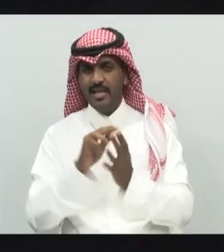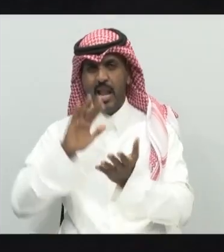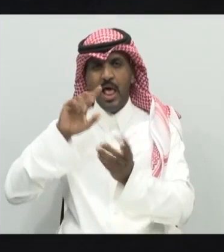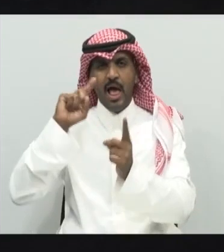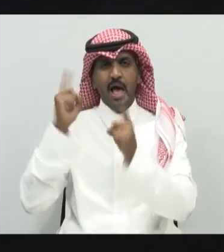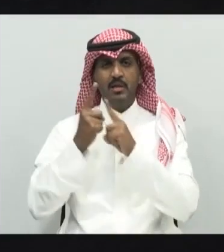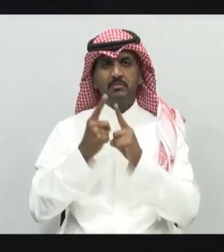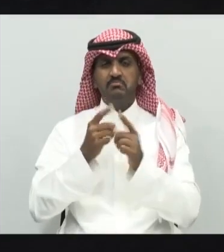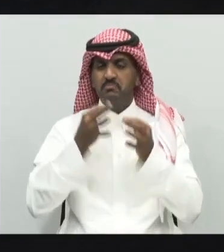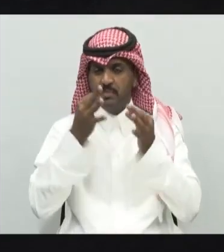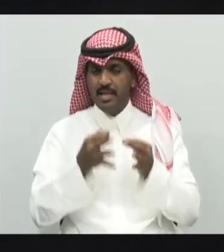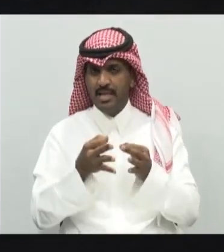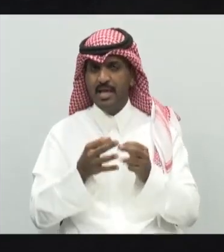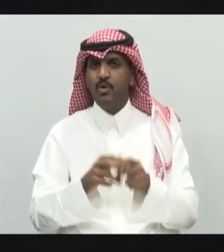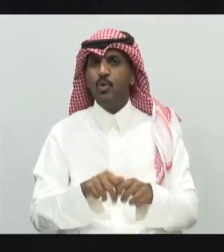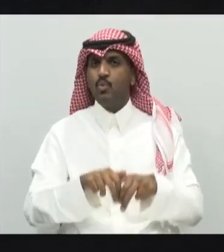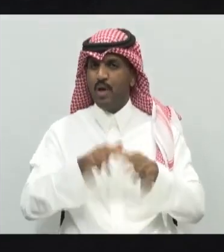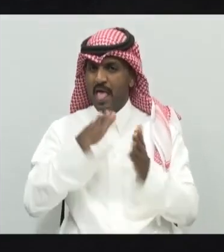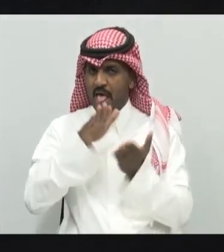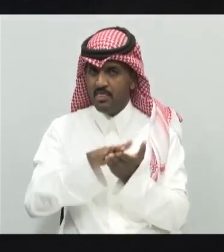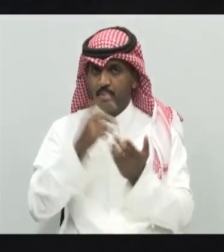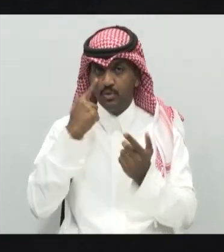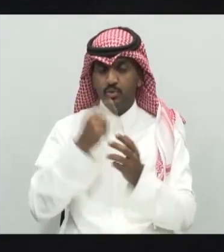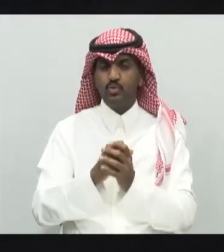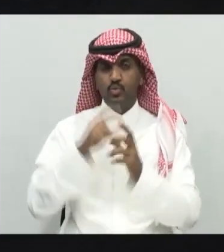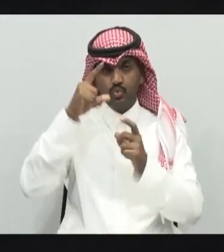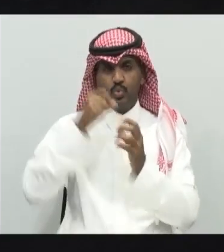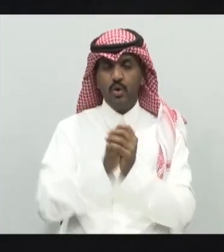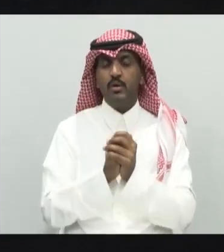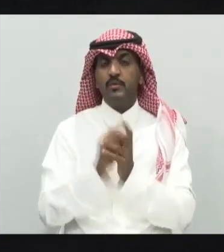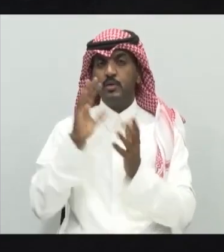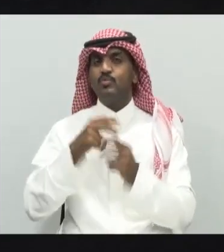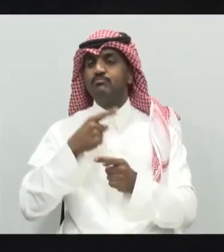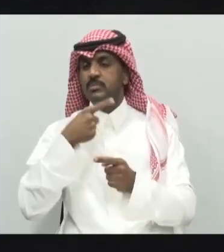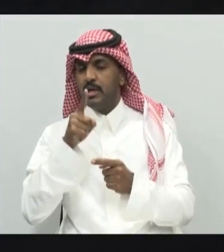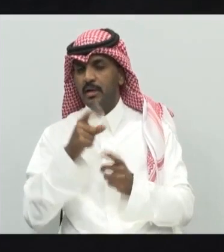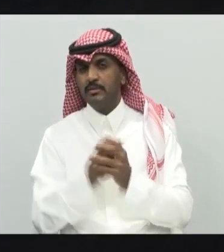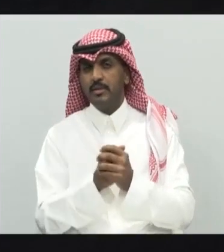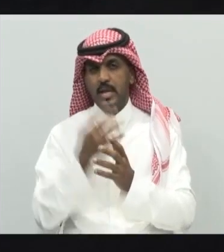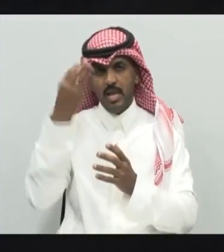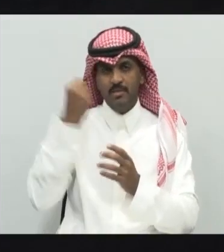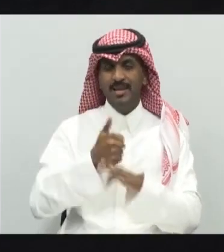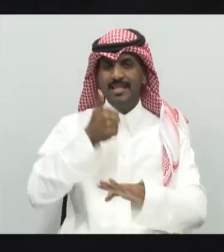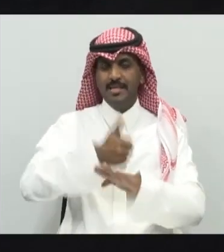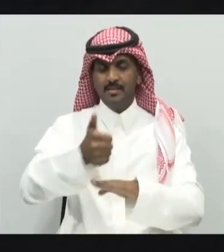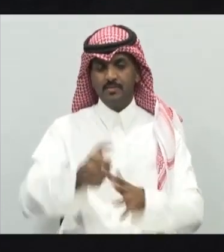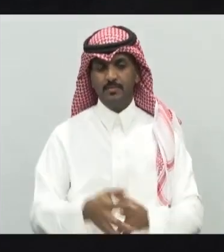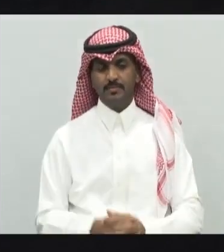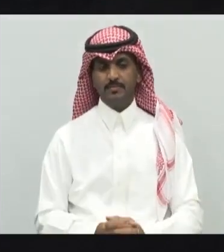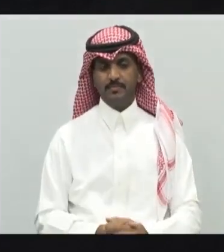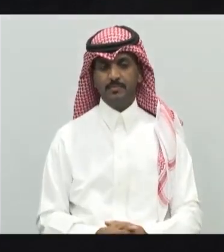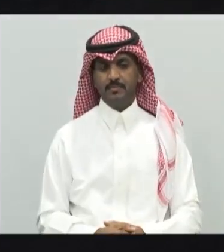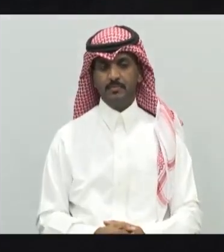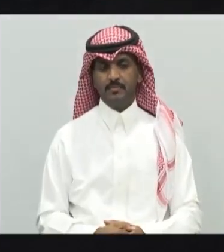بالفعل حيث اثبت ذلك الصور الجويه التي ساعدت كثيرا في صحه العلم الذي اسسه الادريسي